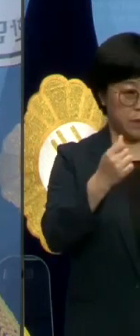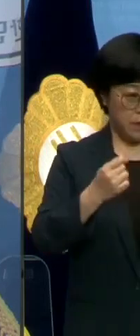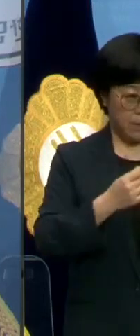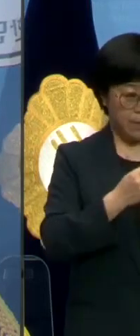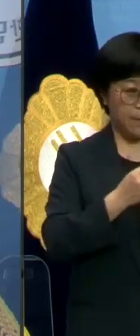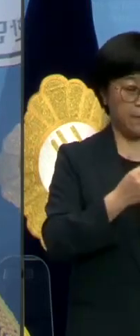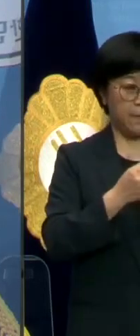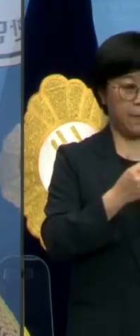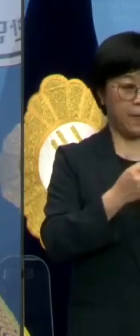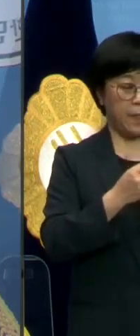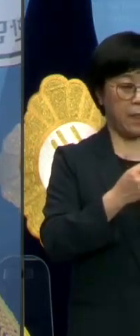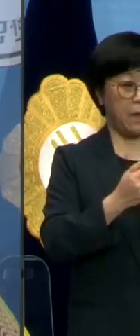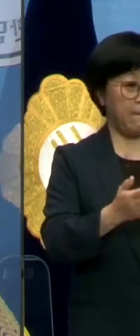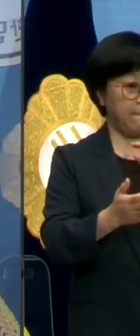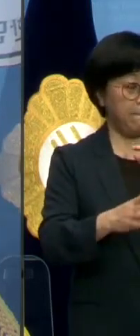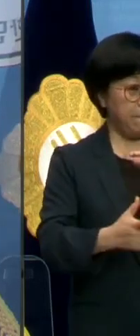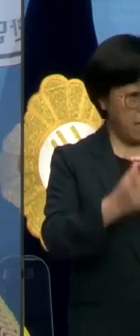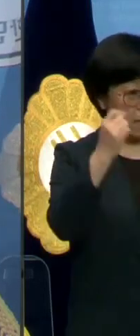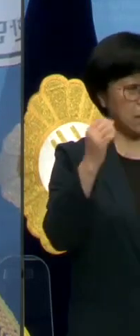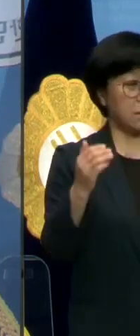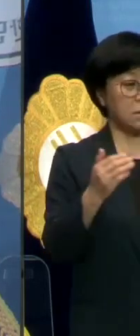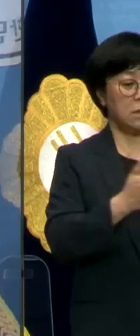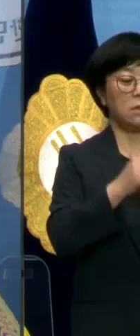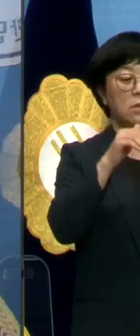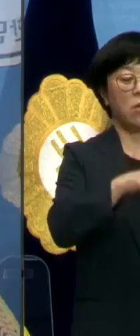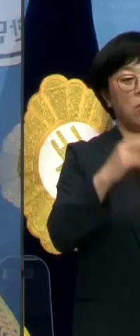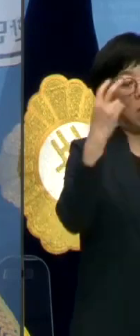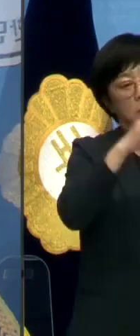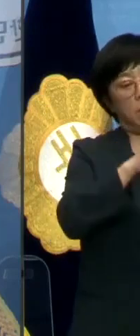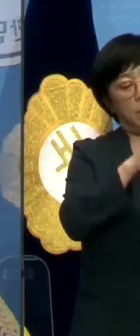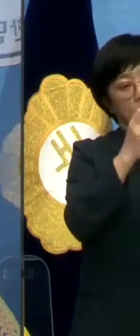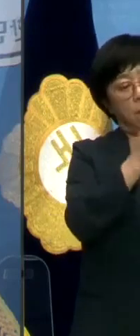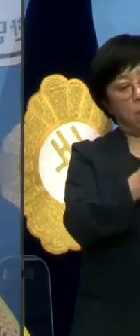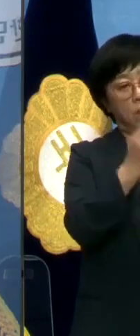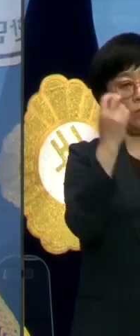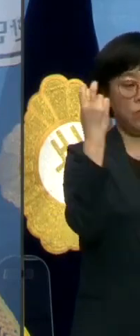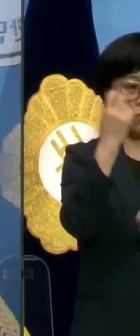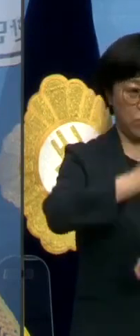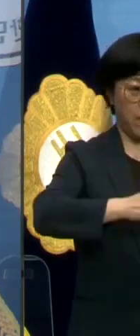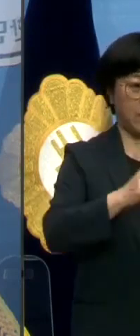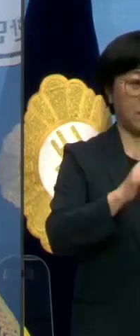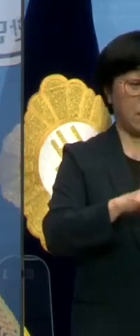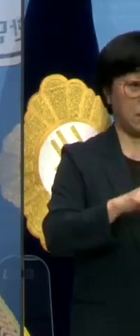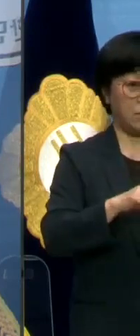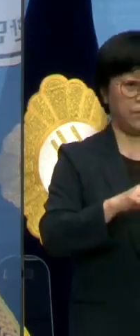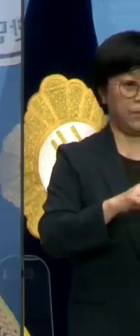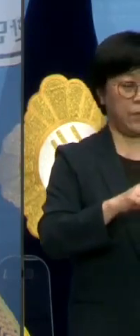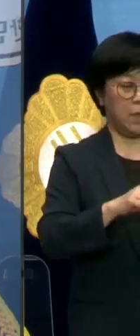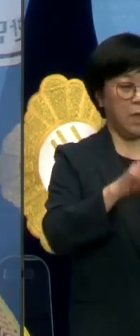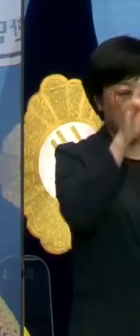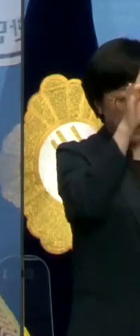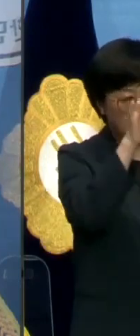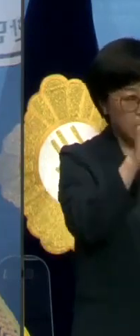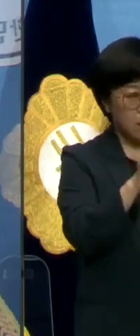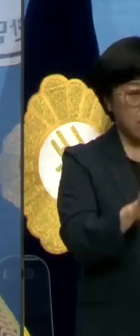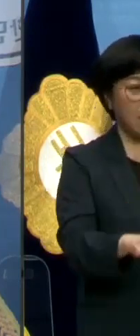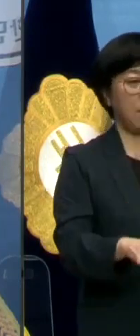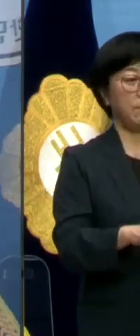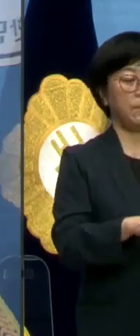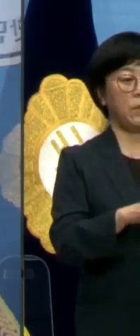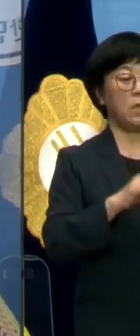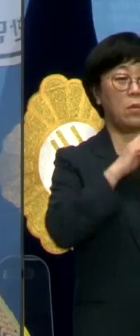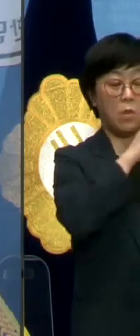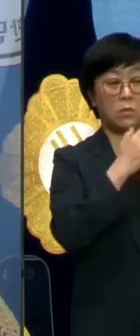비슷한 조기에 그친 선거관련법 위반 행위라면 건건이 모두